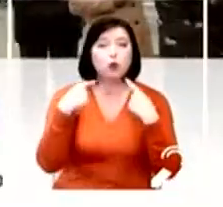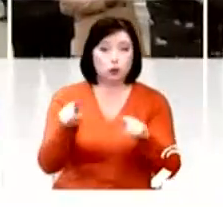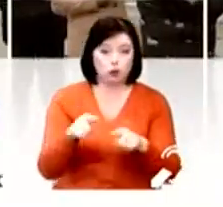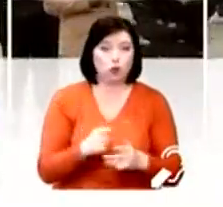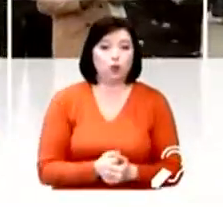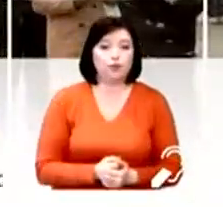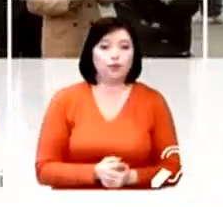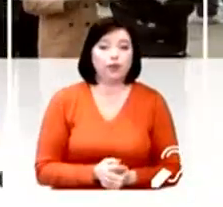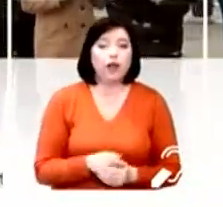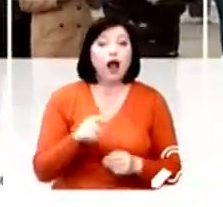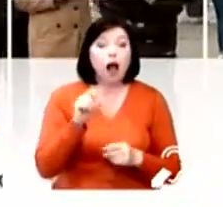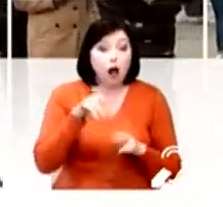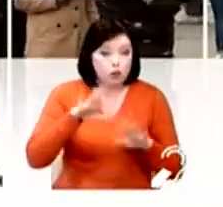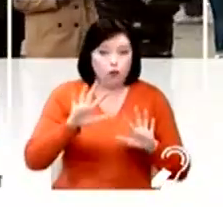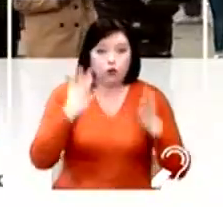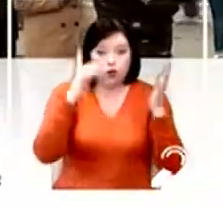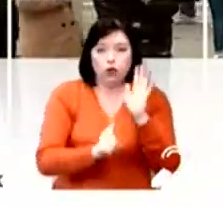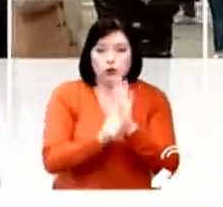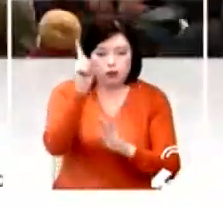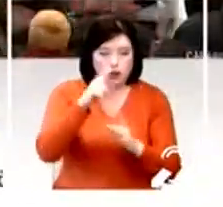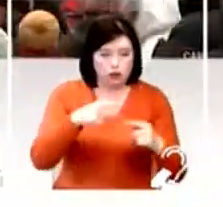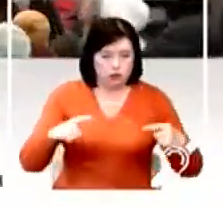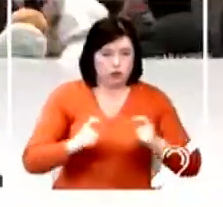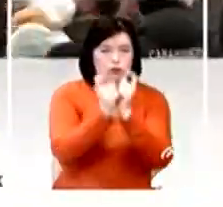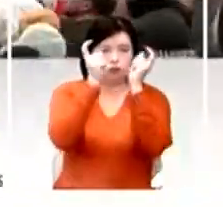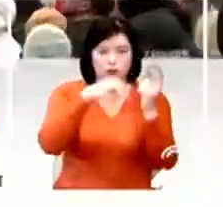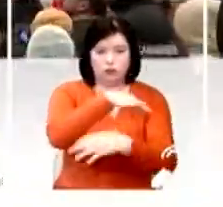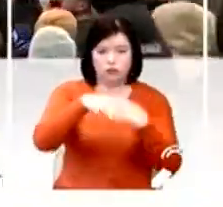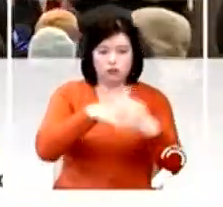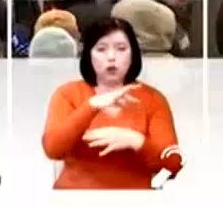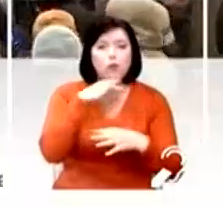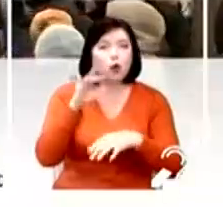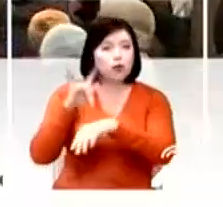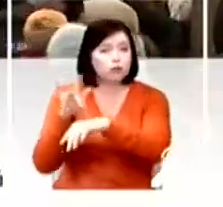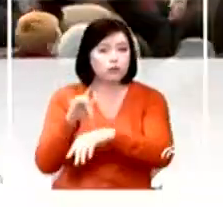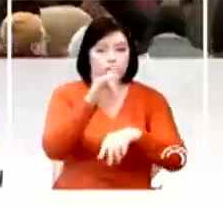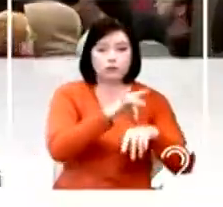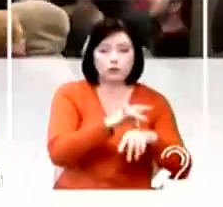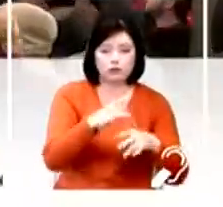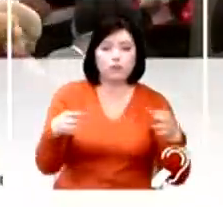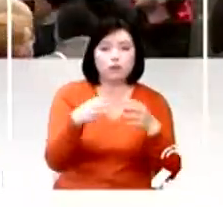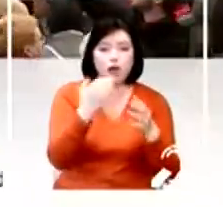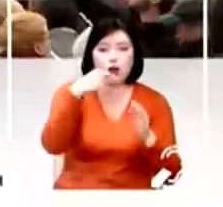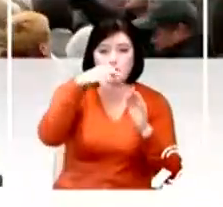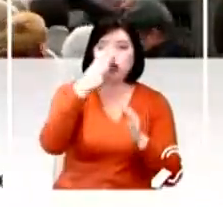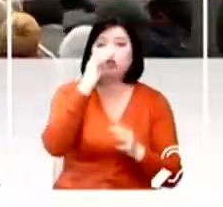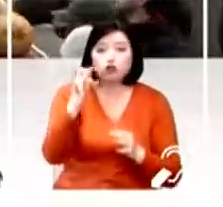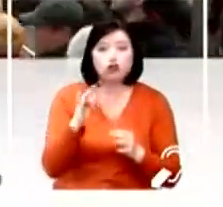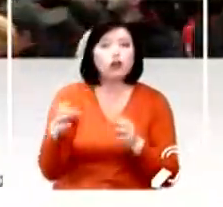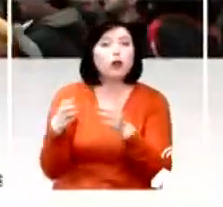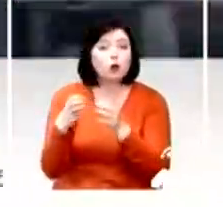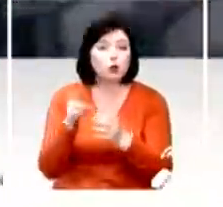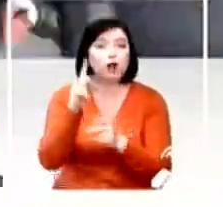străzi adiacente. La un moment dat a izbucnit o altercație între mai mulți simpatizanți și lideri ai partidului Șor și un grup